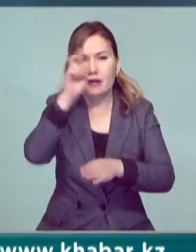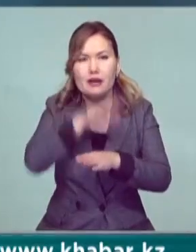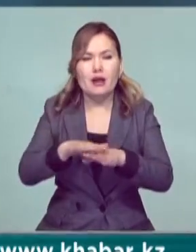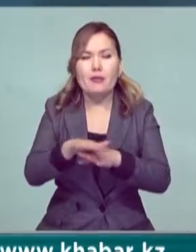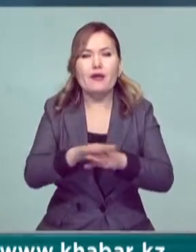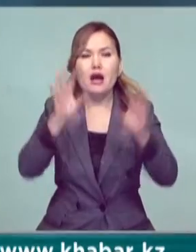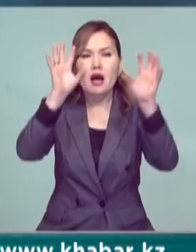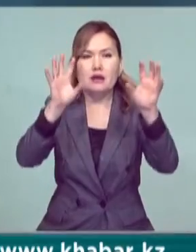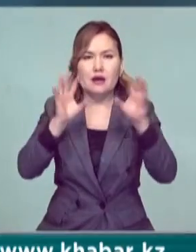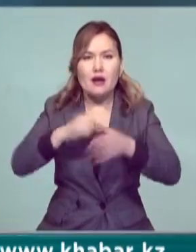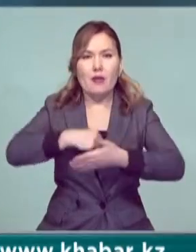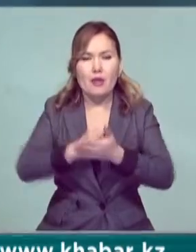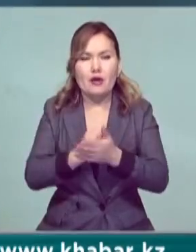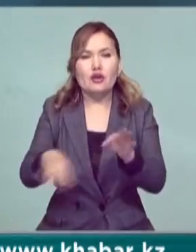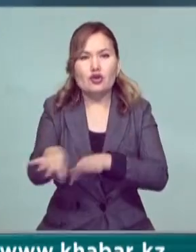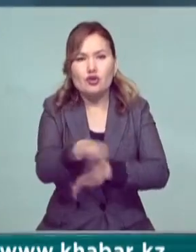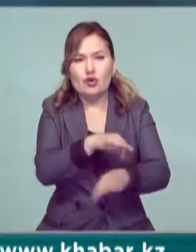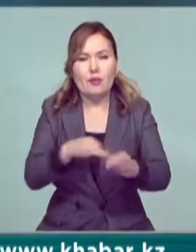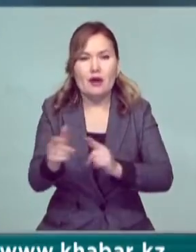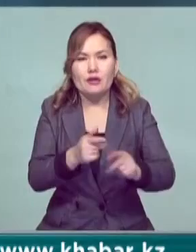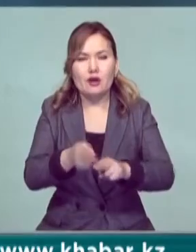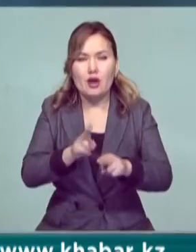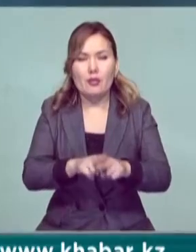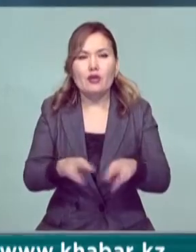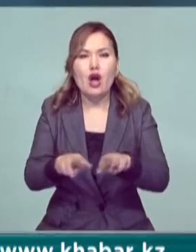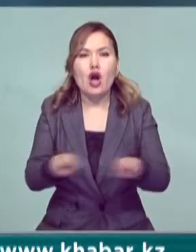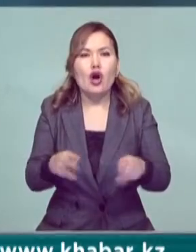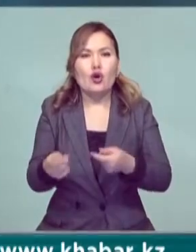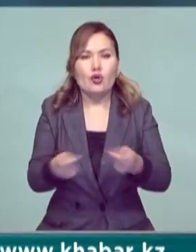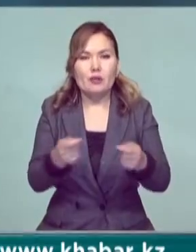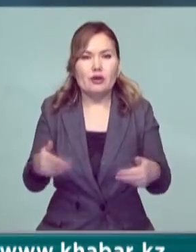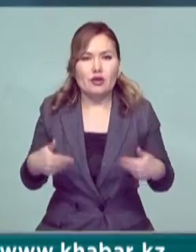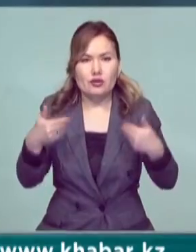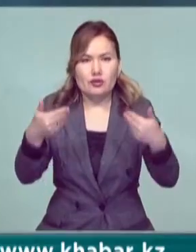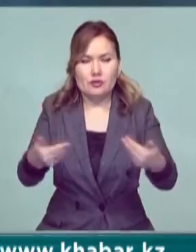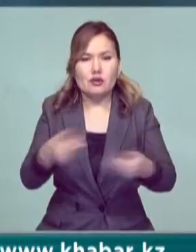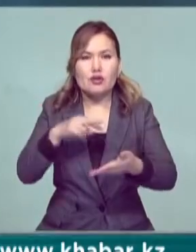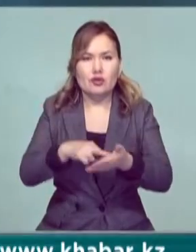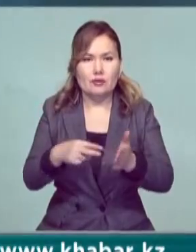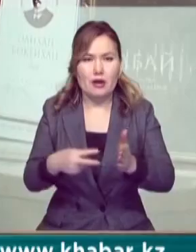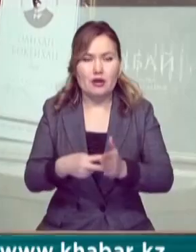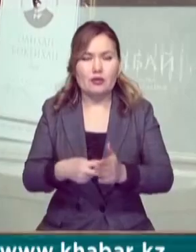басшылыққа алып, жоба жасапты. Жақын күндері үкіметке ұсыныспен шығуды жоспарлап отыр.